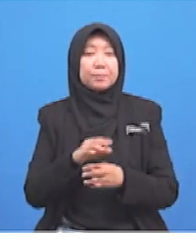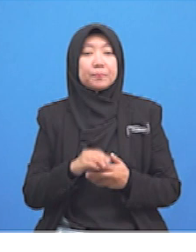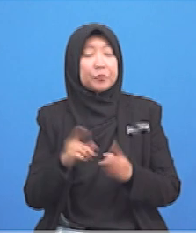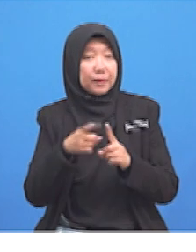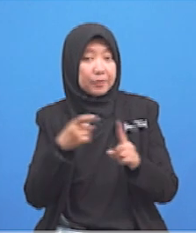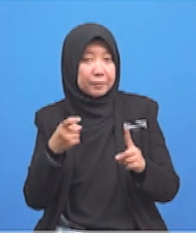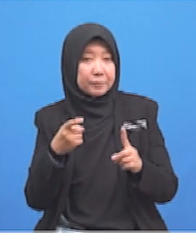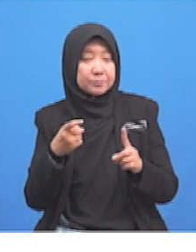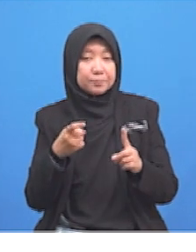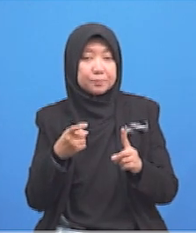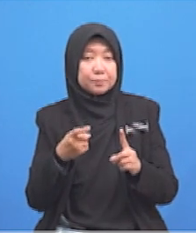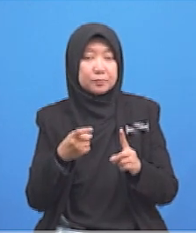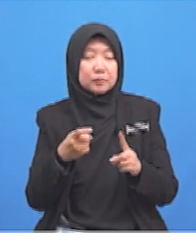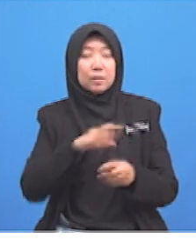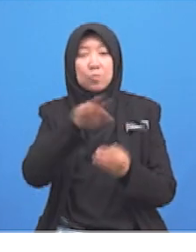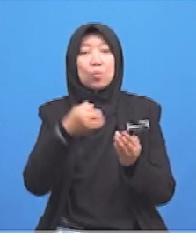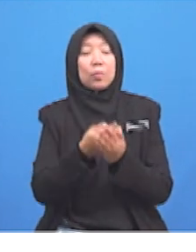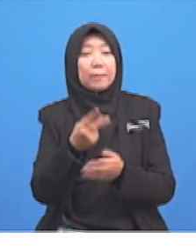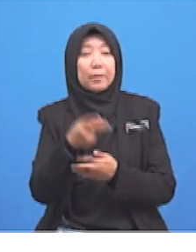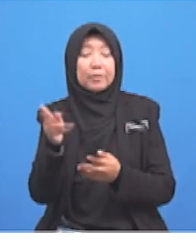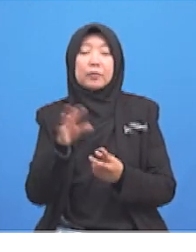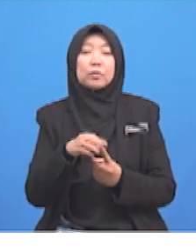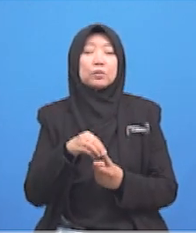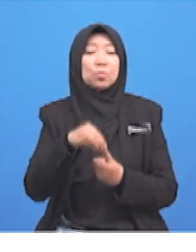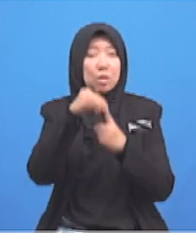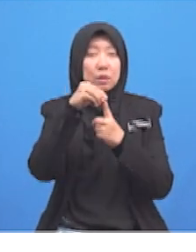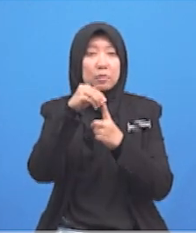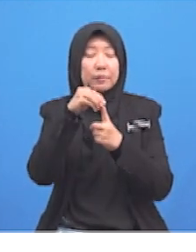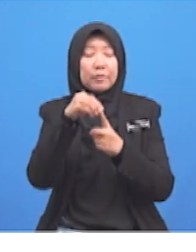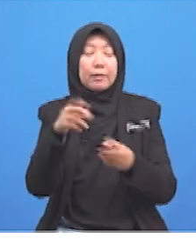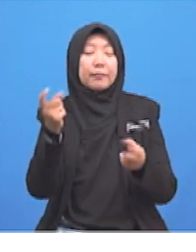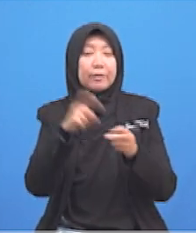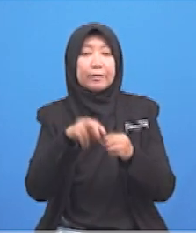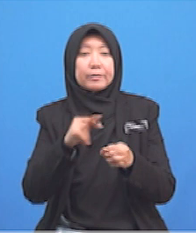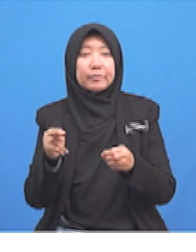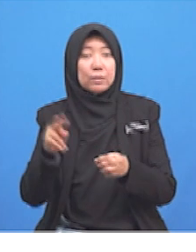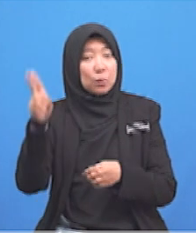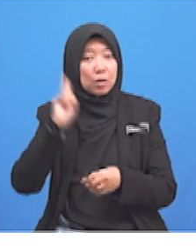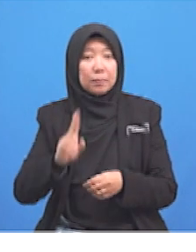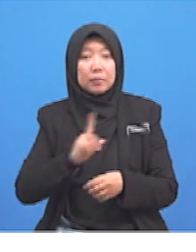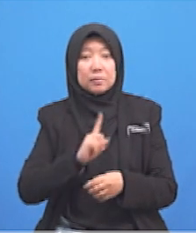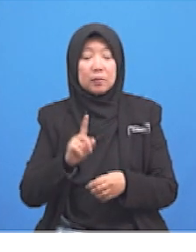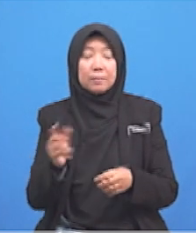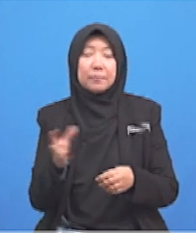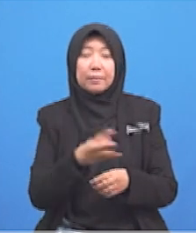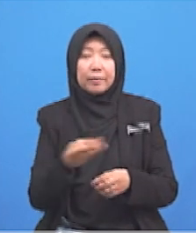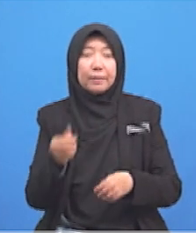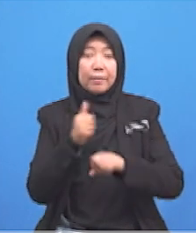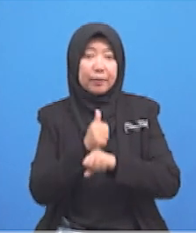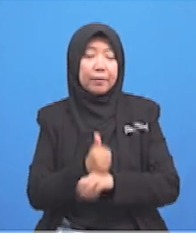Residen General dalam semua perkara kecuali yang berkaitan agama Islam dan adat